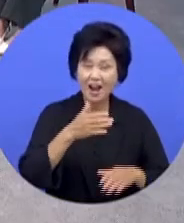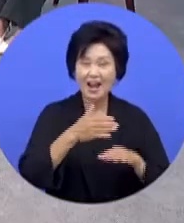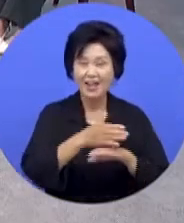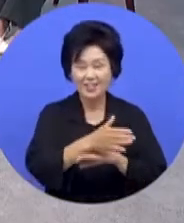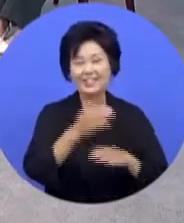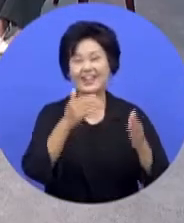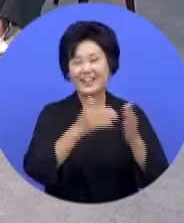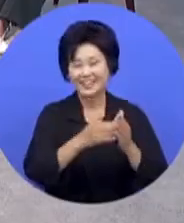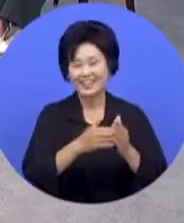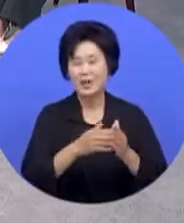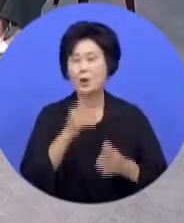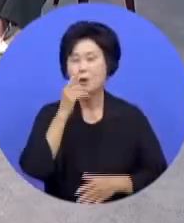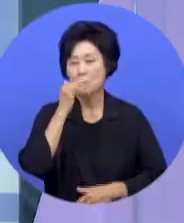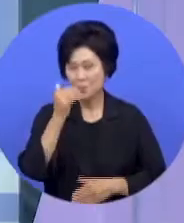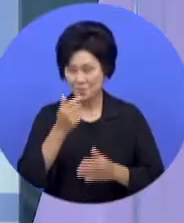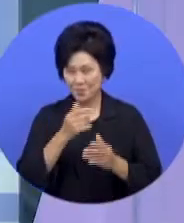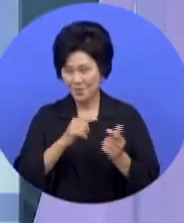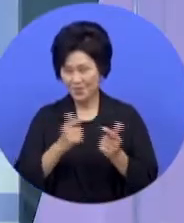봐요.